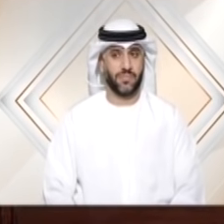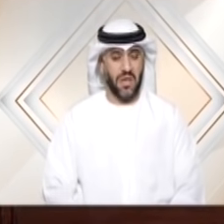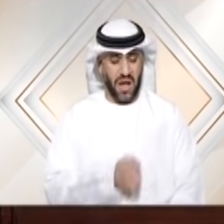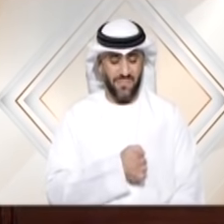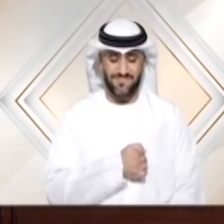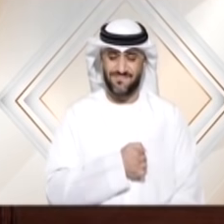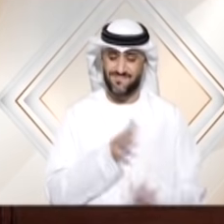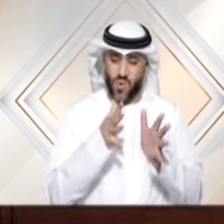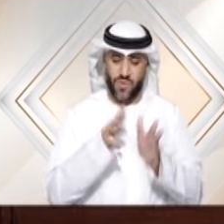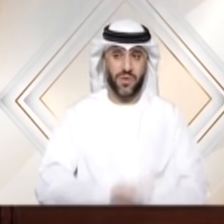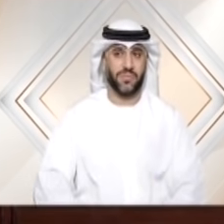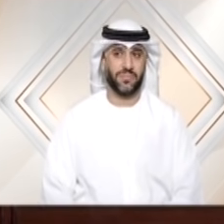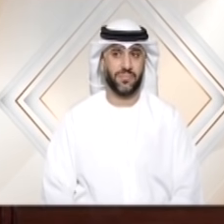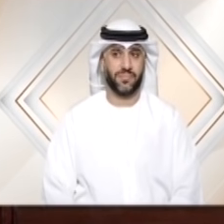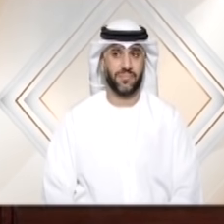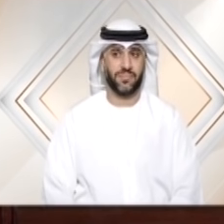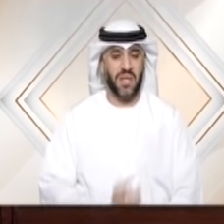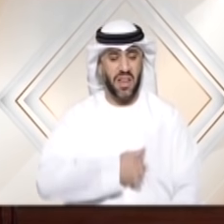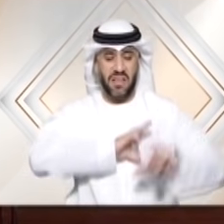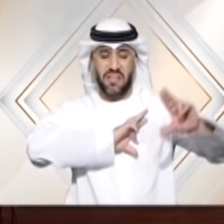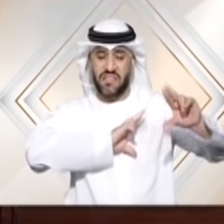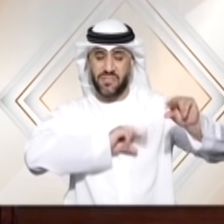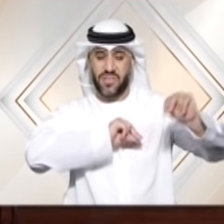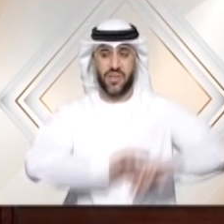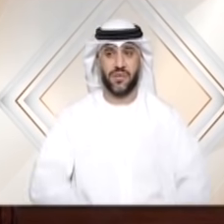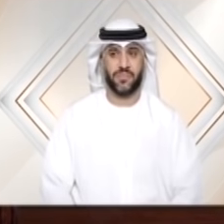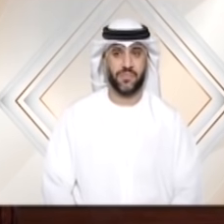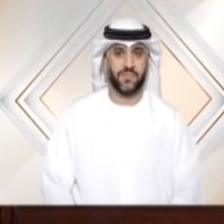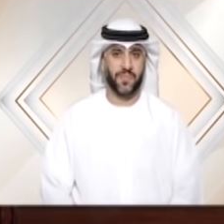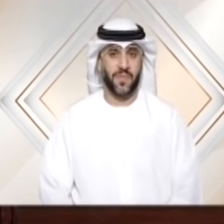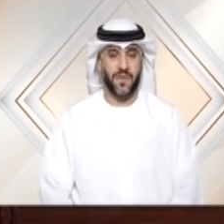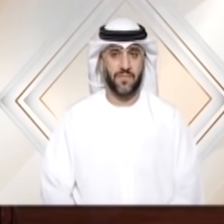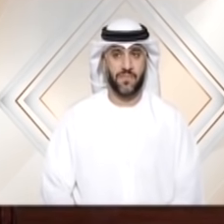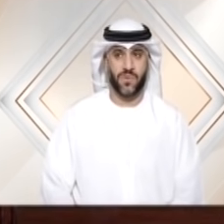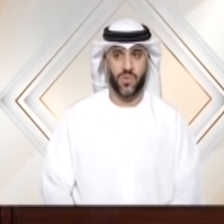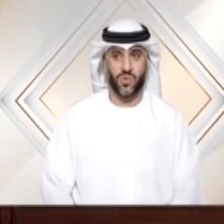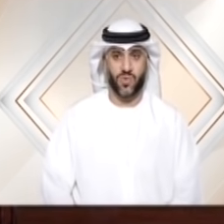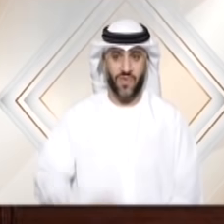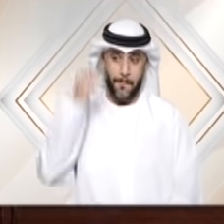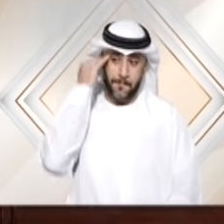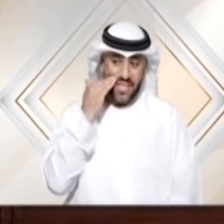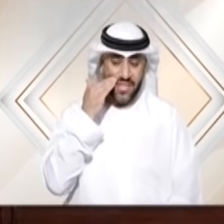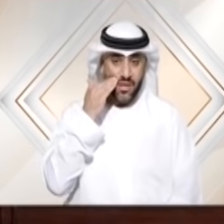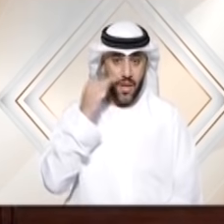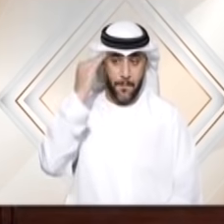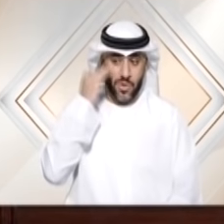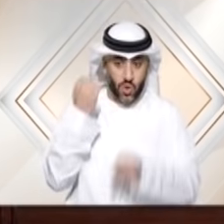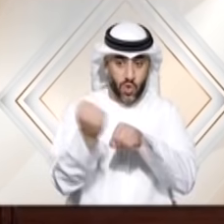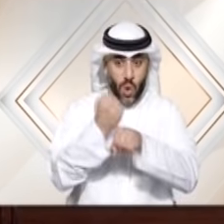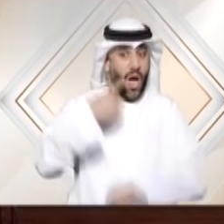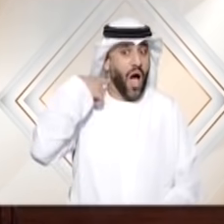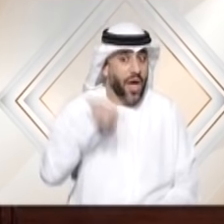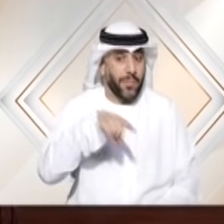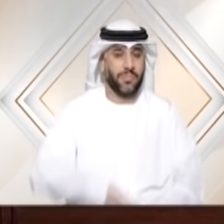تمرين فيه انا مريت فيه حتى مع الشباب. كنا نشوف انه البنت اذا اشتغلت حرام وليس من